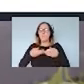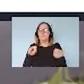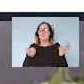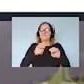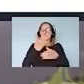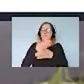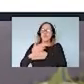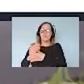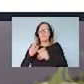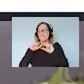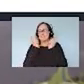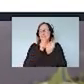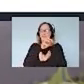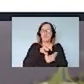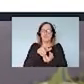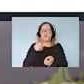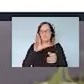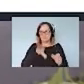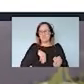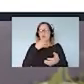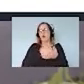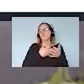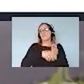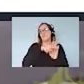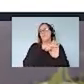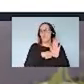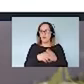firmy na całym świecie, z tego Scratcha może korzystać,